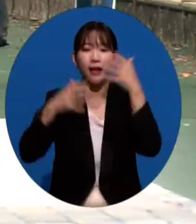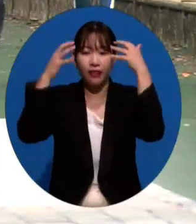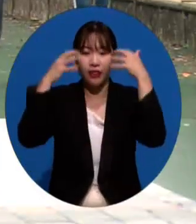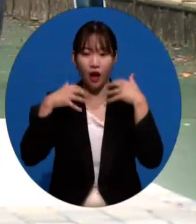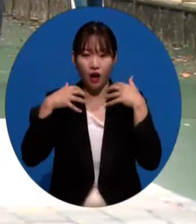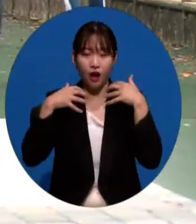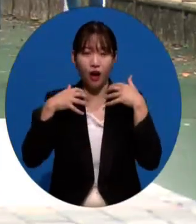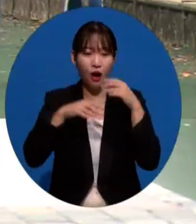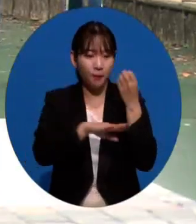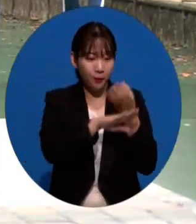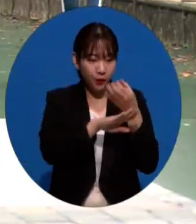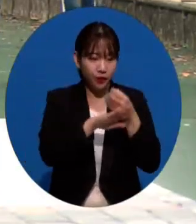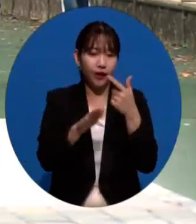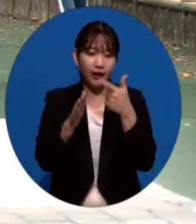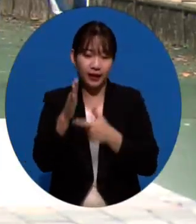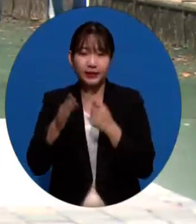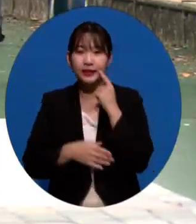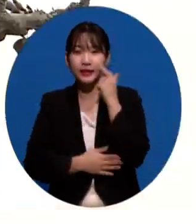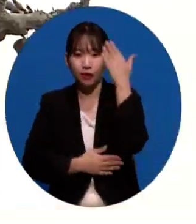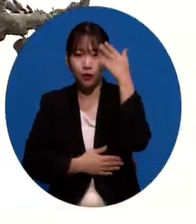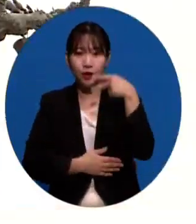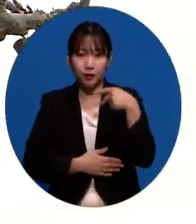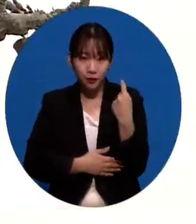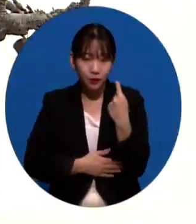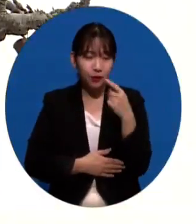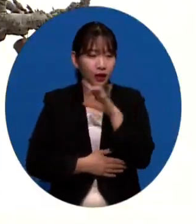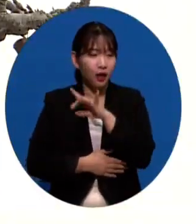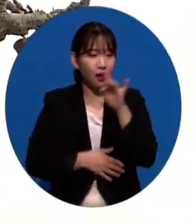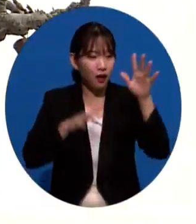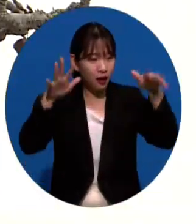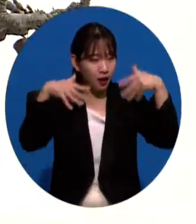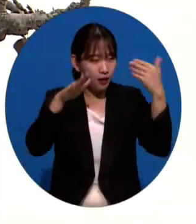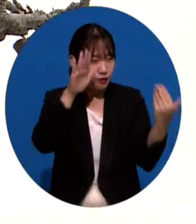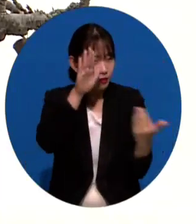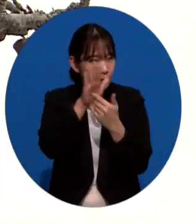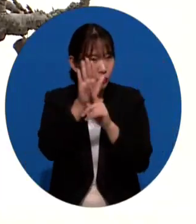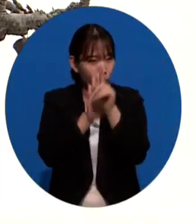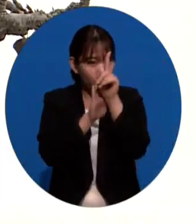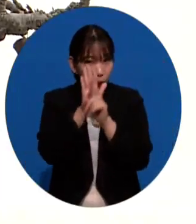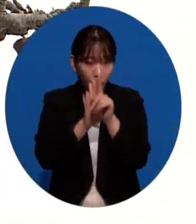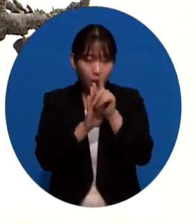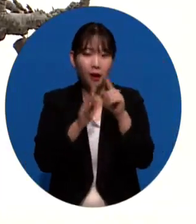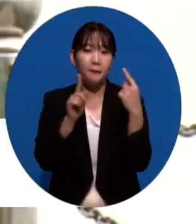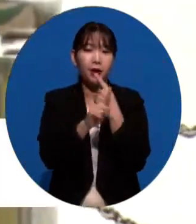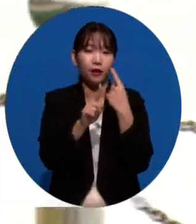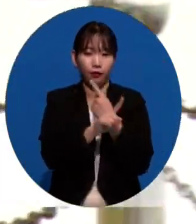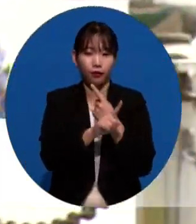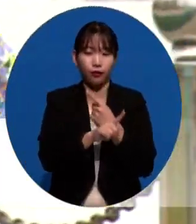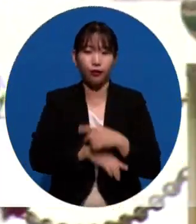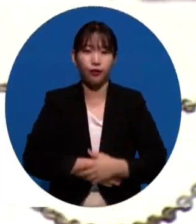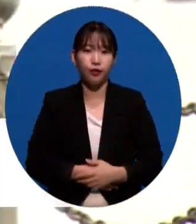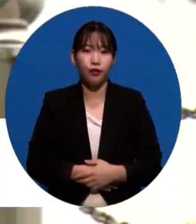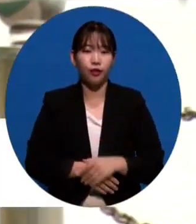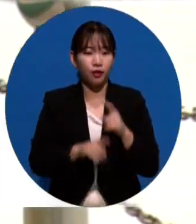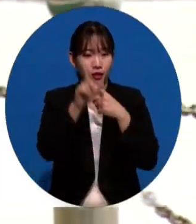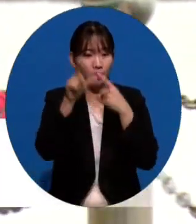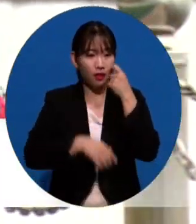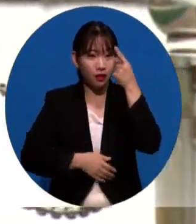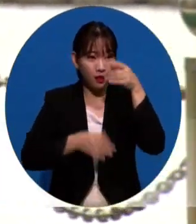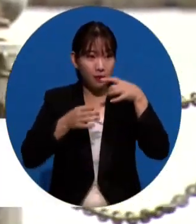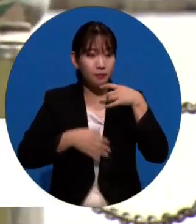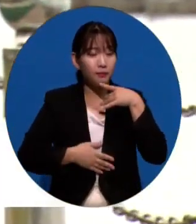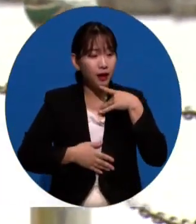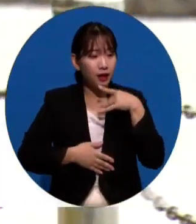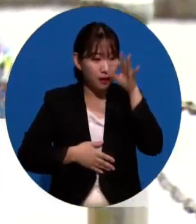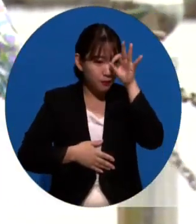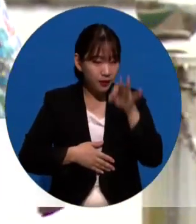보성과 강진 영광군도 각각 가을철 평균 최고 기온 기록이 바뀌었습니다 11월 한 달만